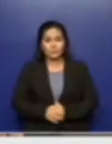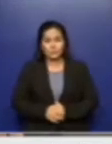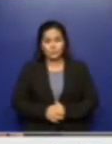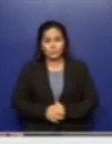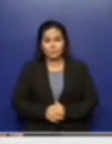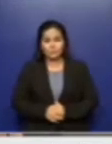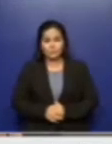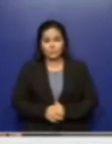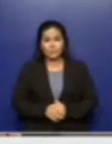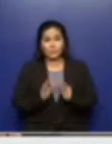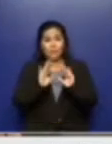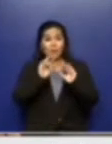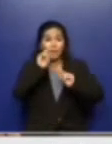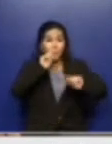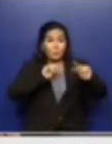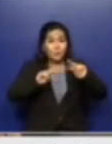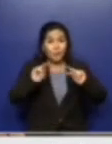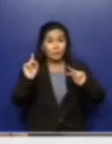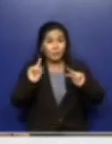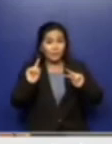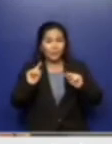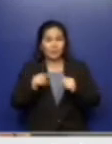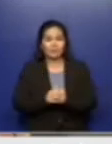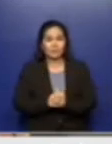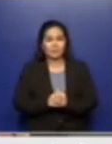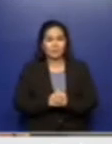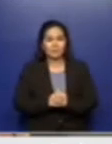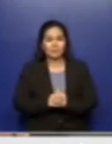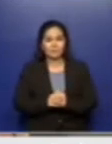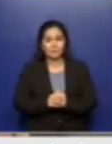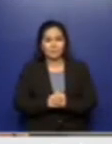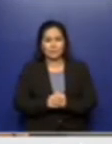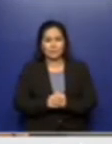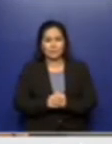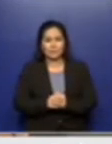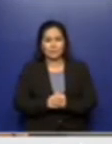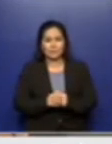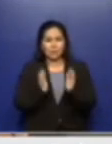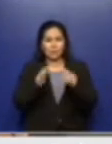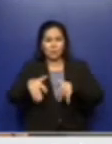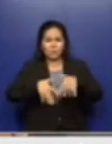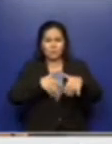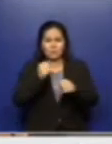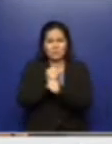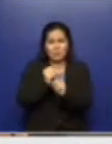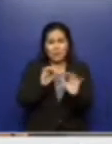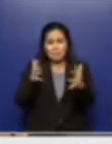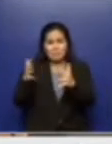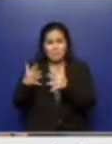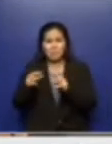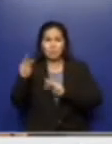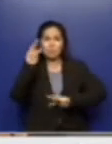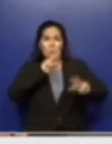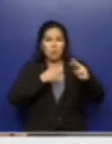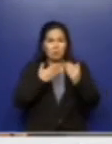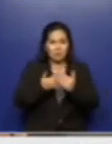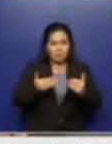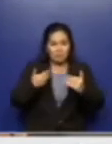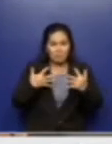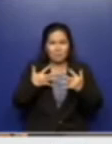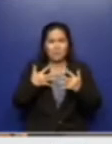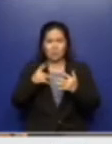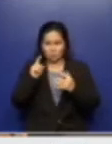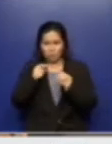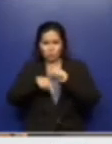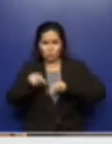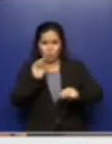ต้องดูแลในส่วนของพี่น้องประชาชนที่ตกงานให้มากหน่อยนะครับเพราะฉะนั้นต้องเพิ่มงบให้กระทรวงแรง